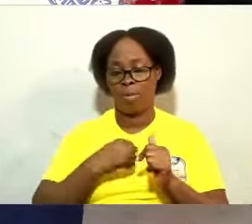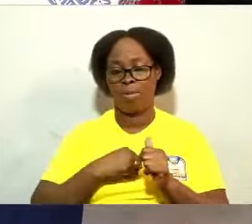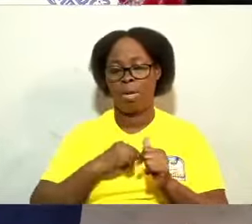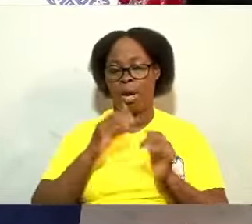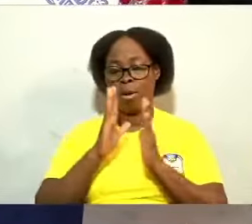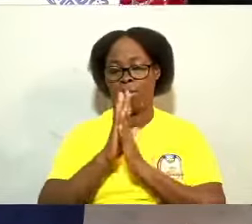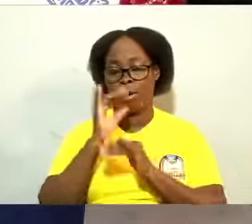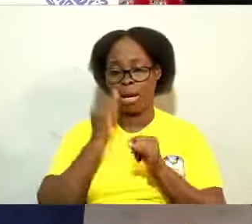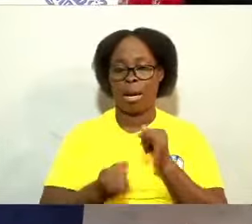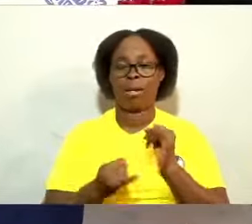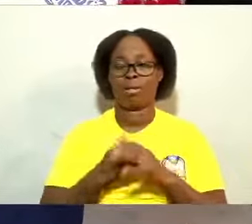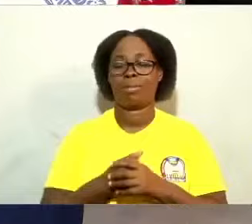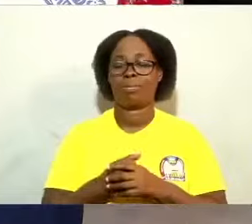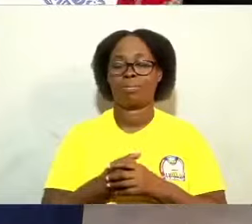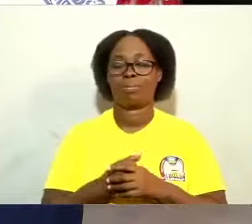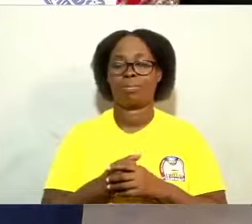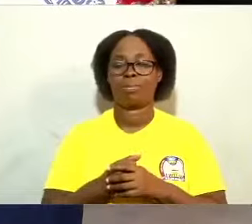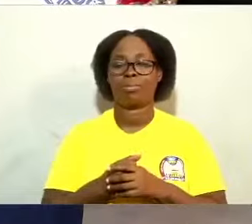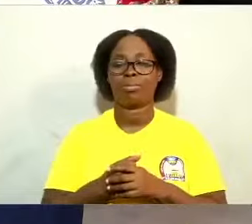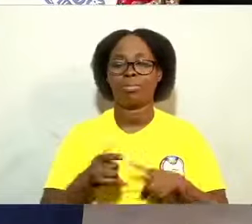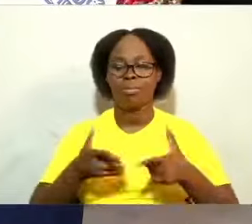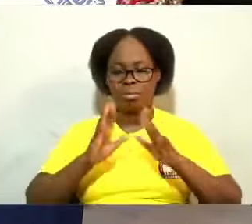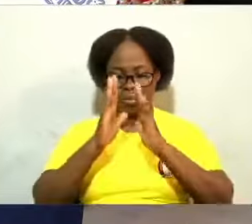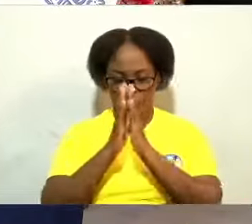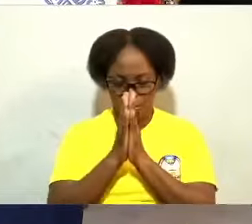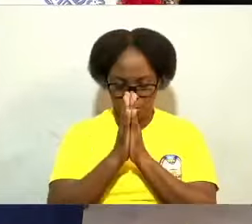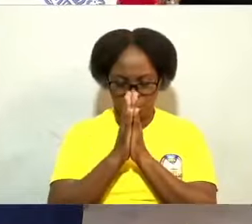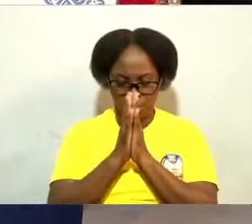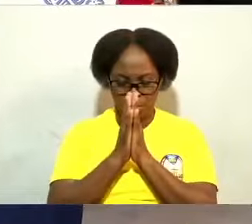tunakuwa tumemaliza. Asante. Na tuombe.